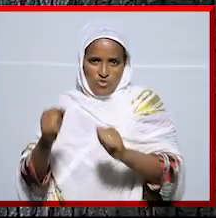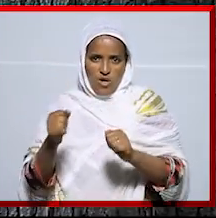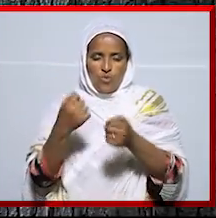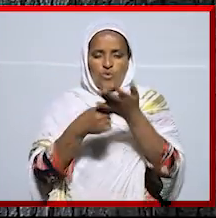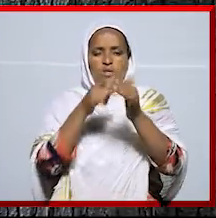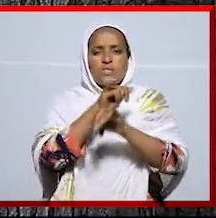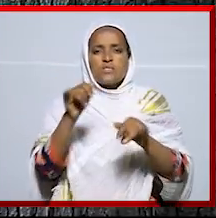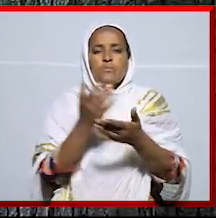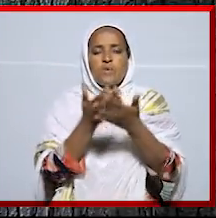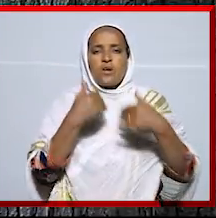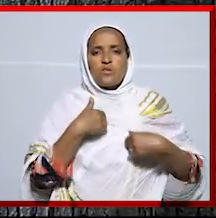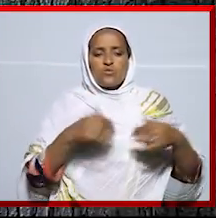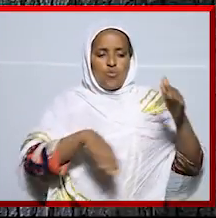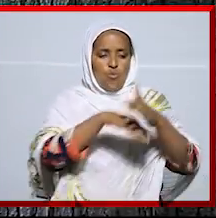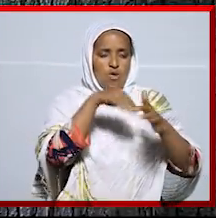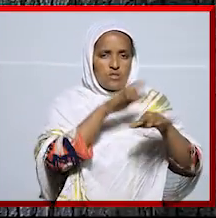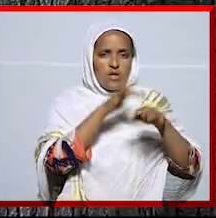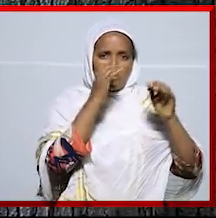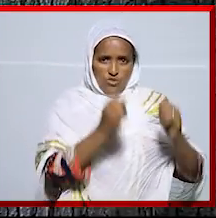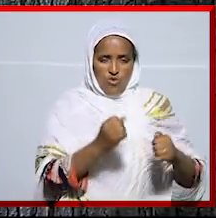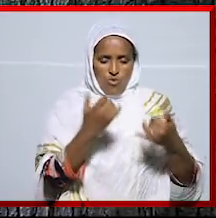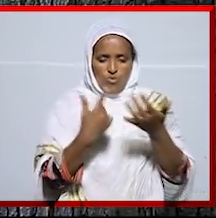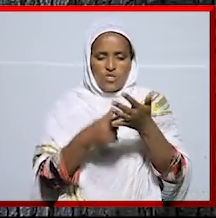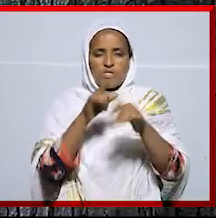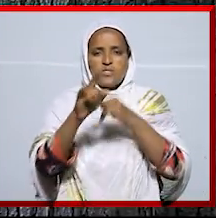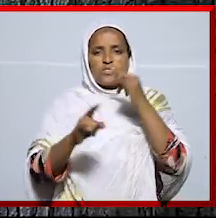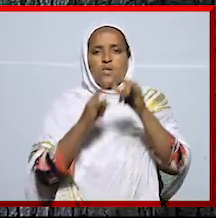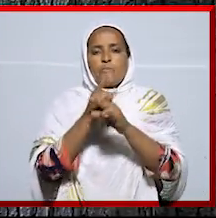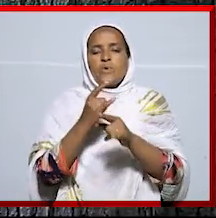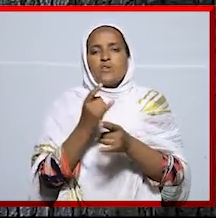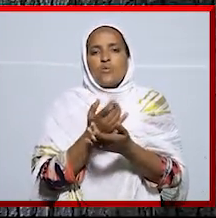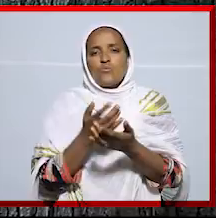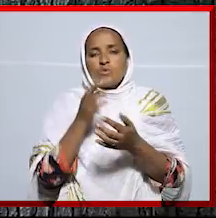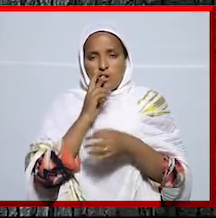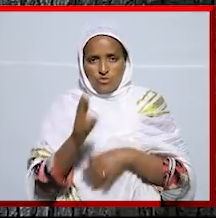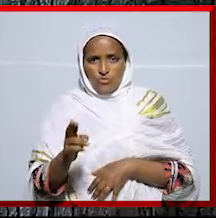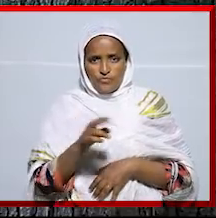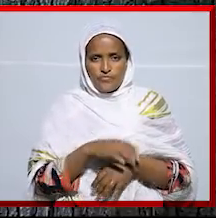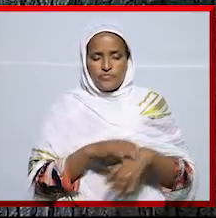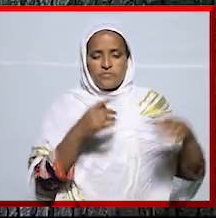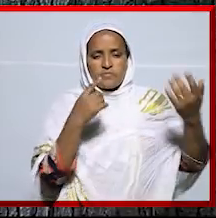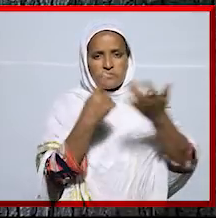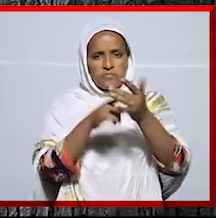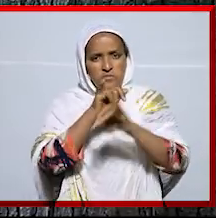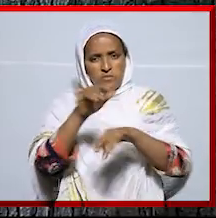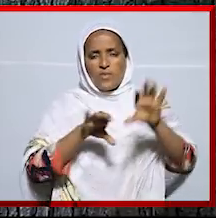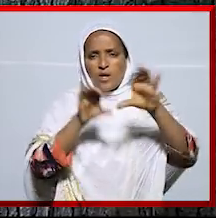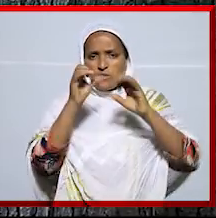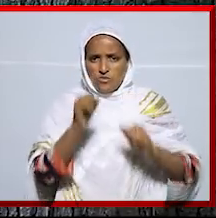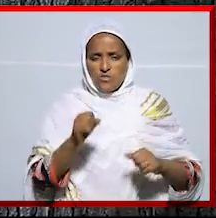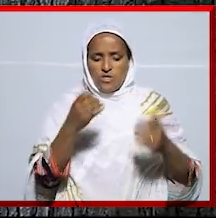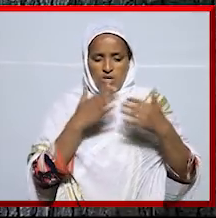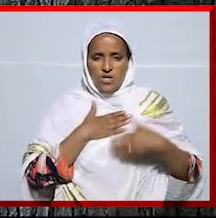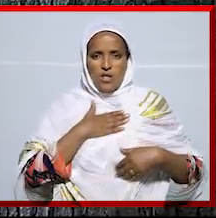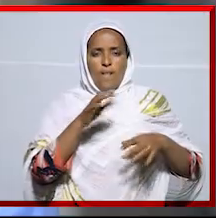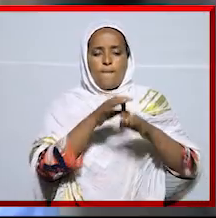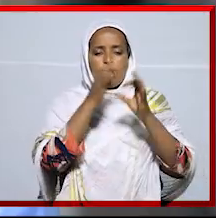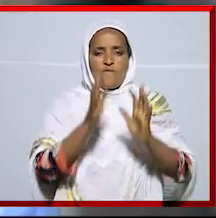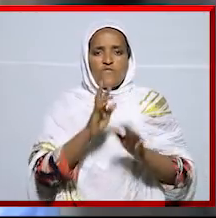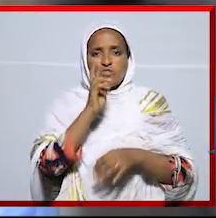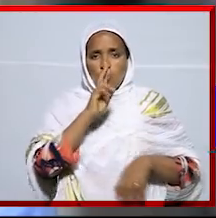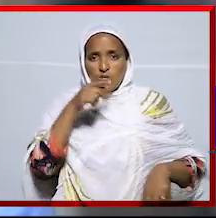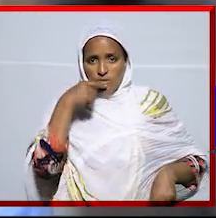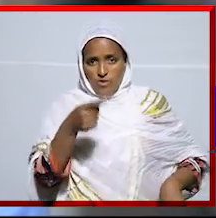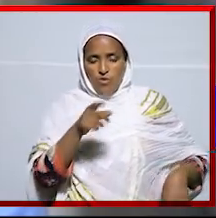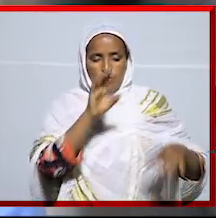ጫውት ይችላል። እንደዚህ አይነት ነገሮች ኳስ ላይ ይችላል። አሁን እንደዚህ ዘመናዊ ነገር ዘመናዊ እንትኖች ናቸው። እንደሱ ላደርግ ይችላል። አሁን